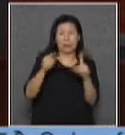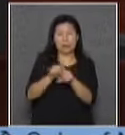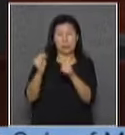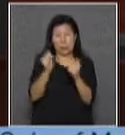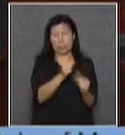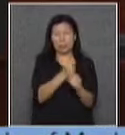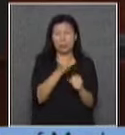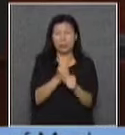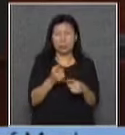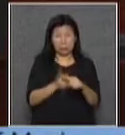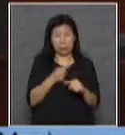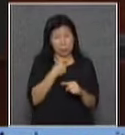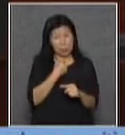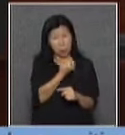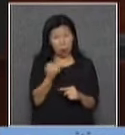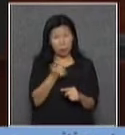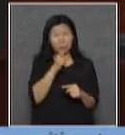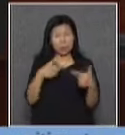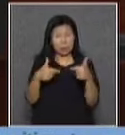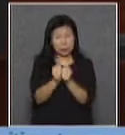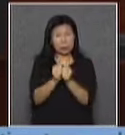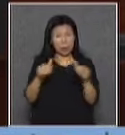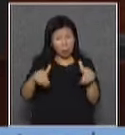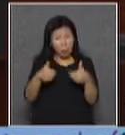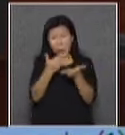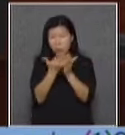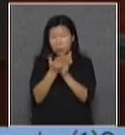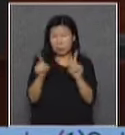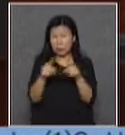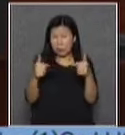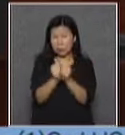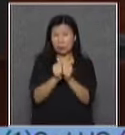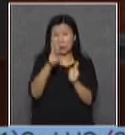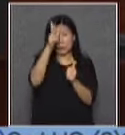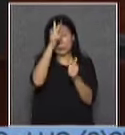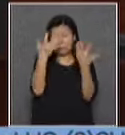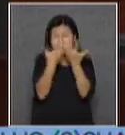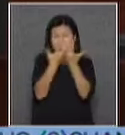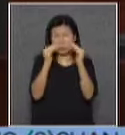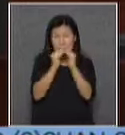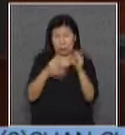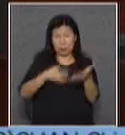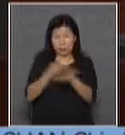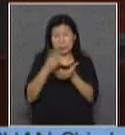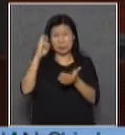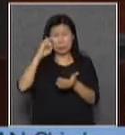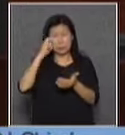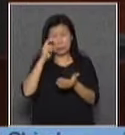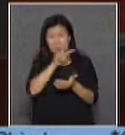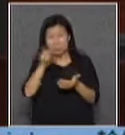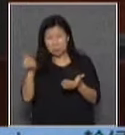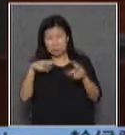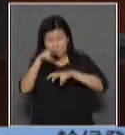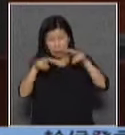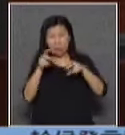係咪有所需，同埋呢係咪合乎成本效益，其實呢啲審計處呢應該仔細去要再睇睇。好多時我哋